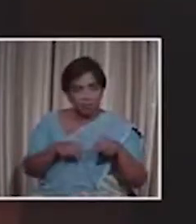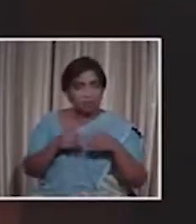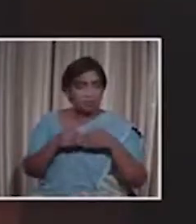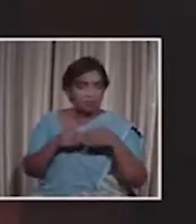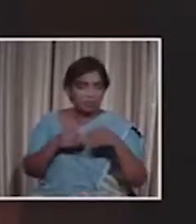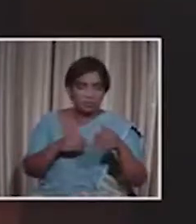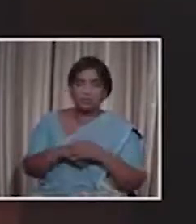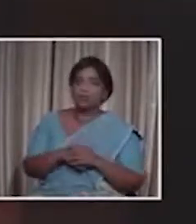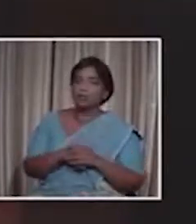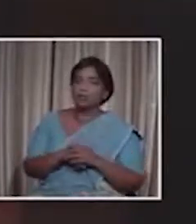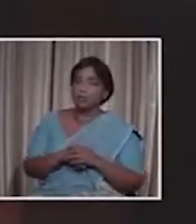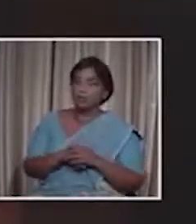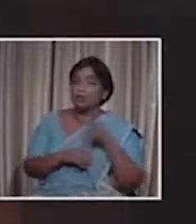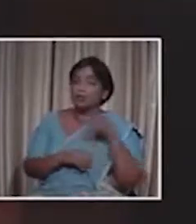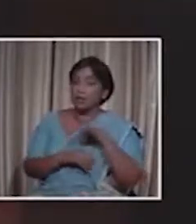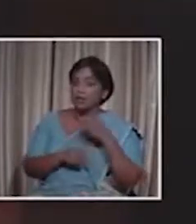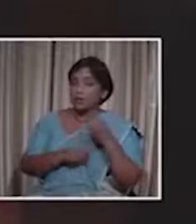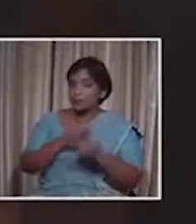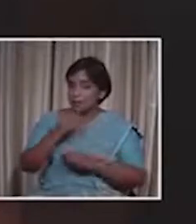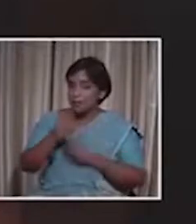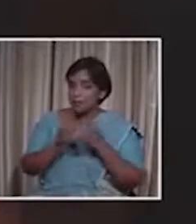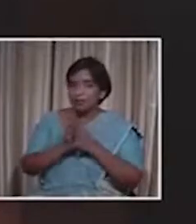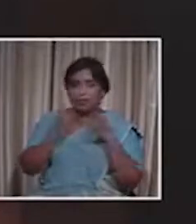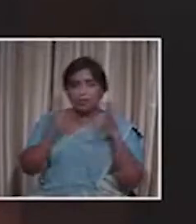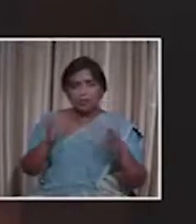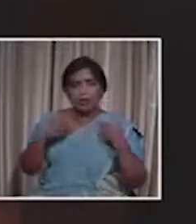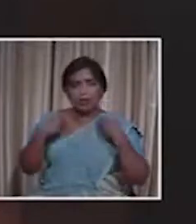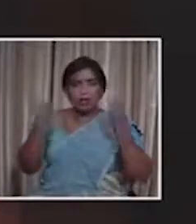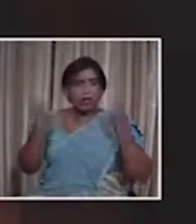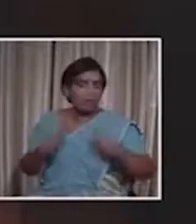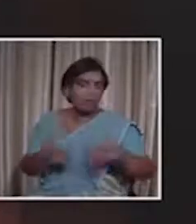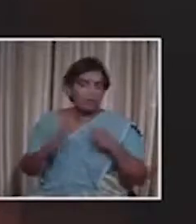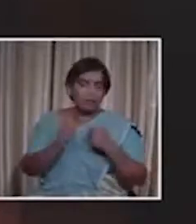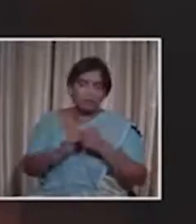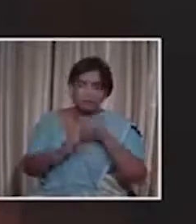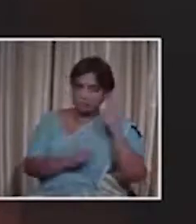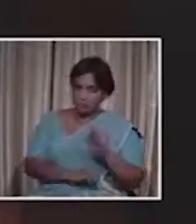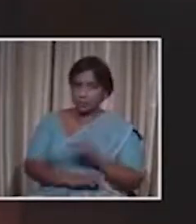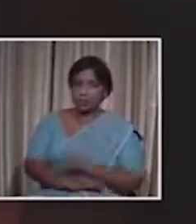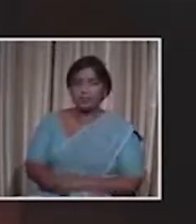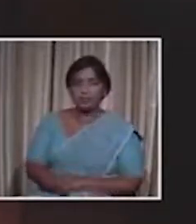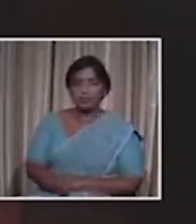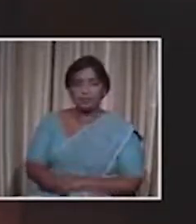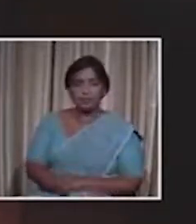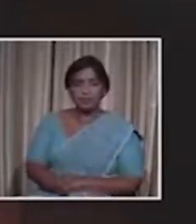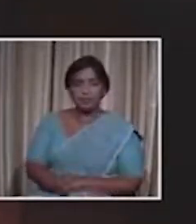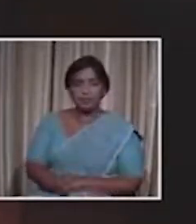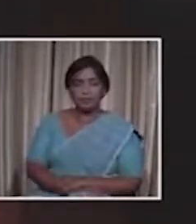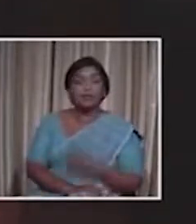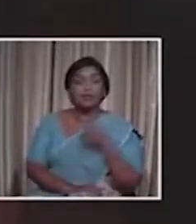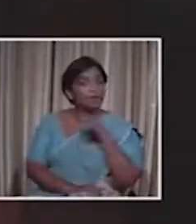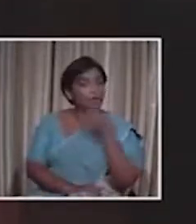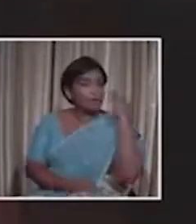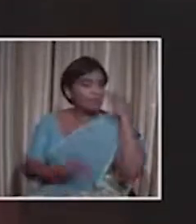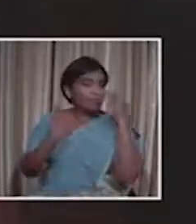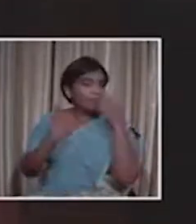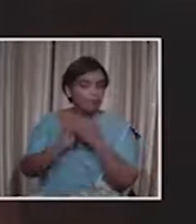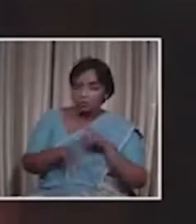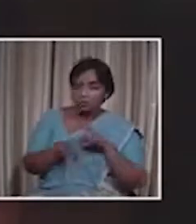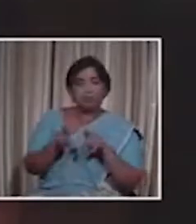நிலை உருவாகியுள்ளதாக எதிர்க்கட்சித் தலைவர் சைத் பிரேமதாச தெரிவித்துள்ளார். பாராளுமன்றத்தில் இன்று உரையாற்றிய போதே அவர் இதனை